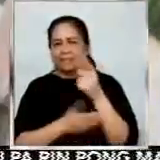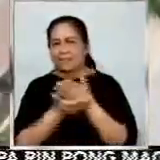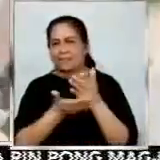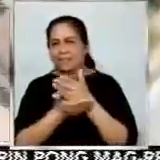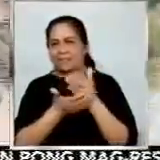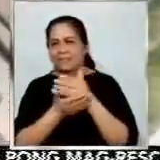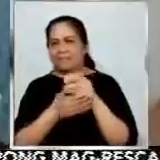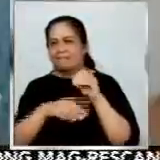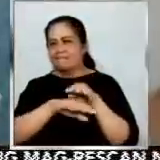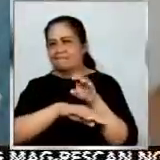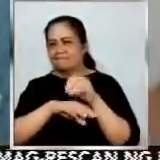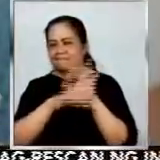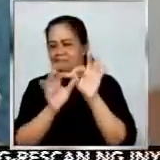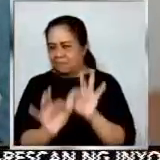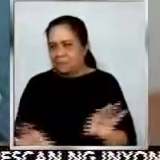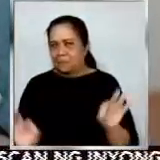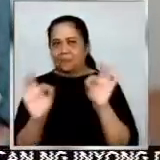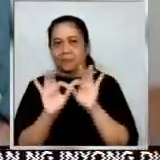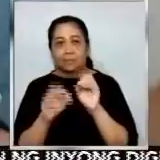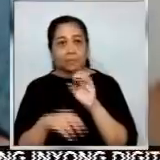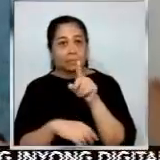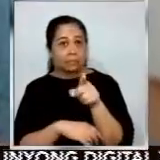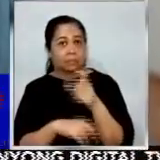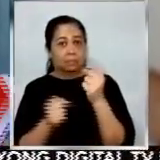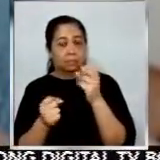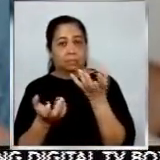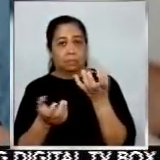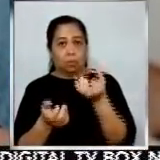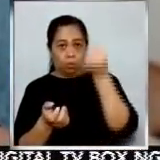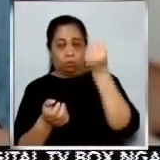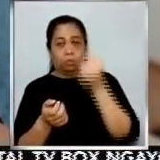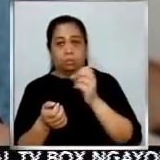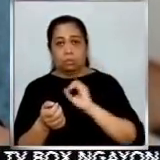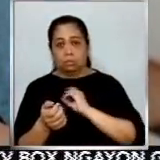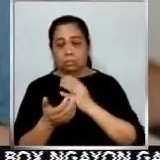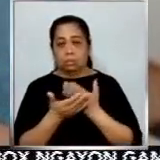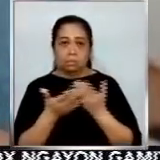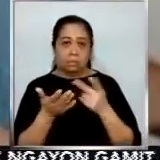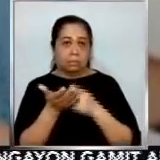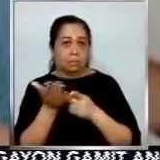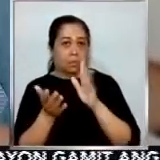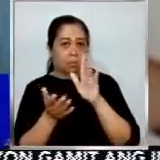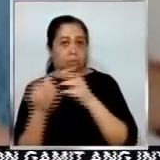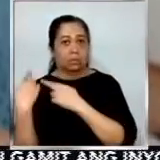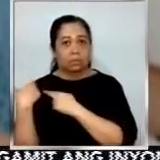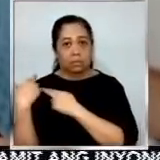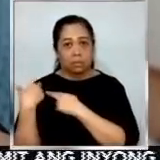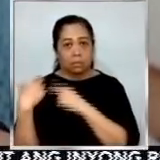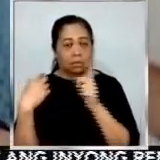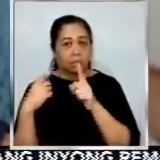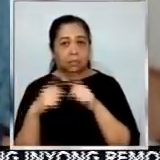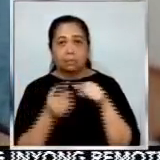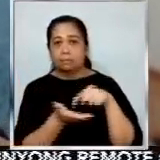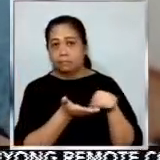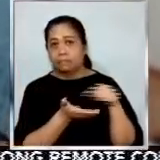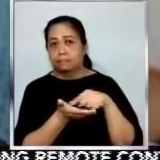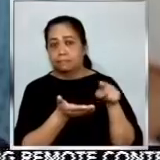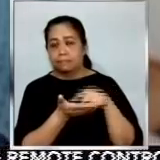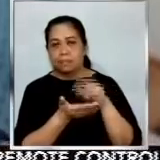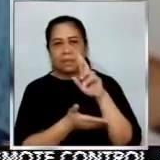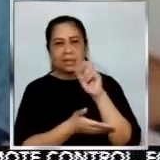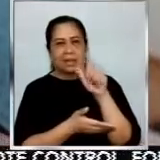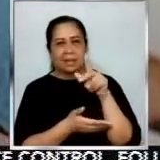na mahalaga. If you are a property owner, it is part of your responsibility to pay for your real property